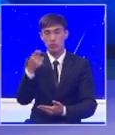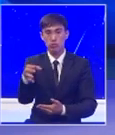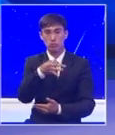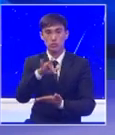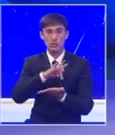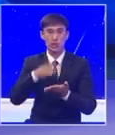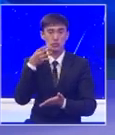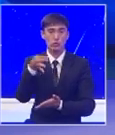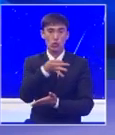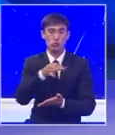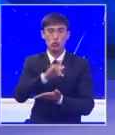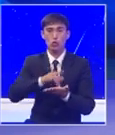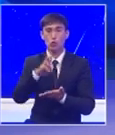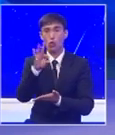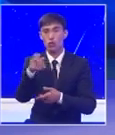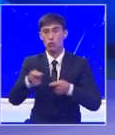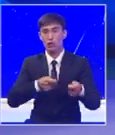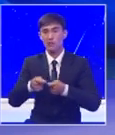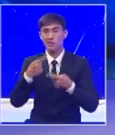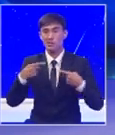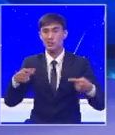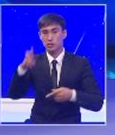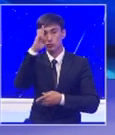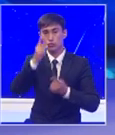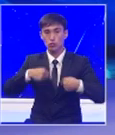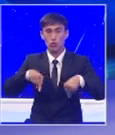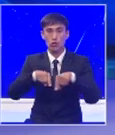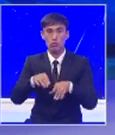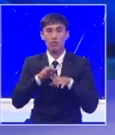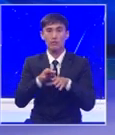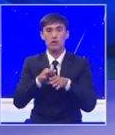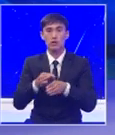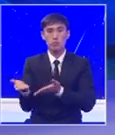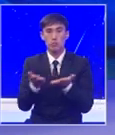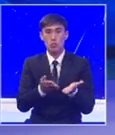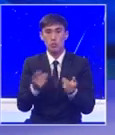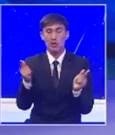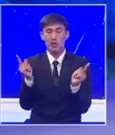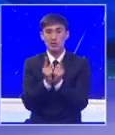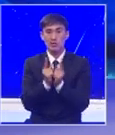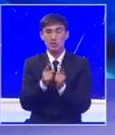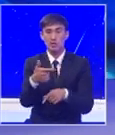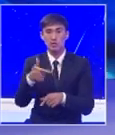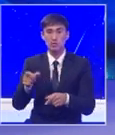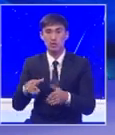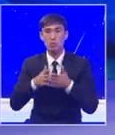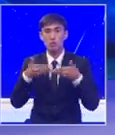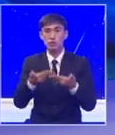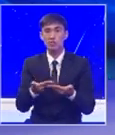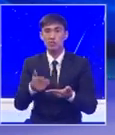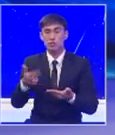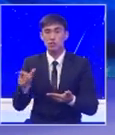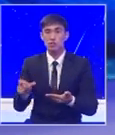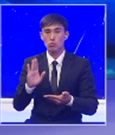центре Алматинской области, городе Конаев, руководители различных государственных органов провели прием граждан. Некоторые обращения жителей в скором